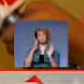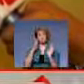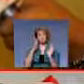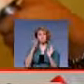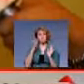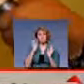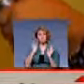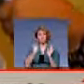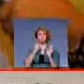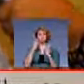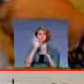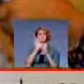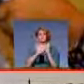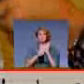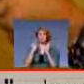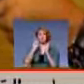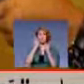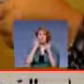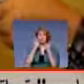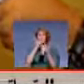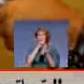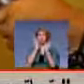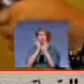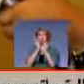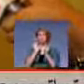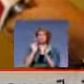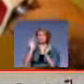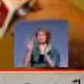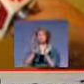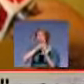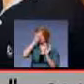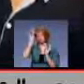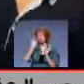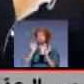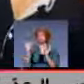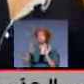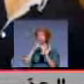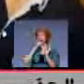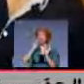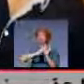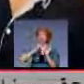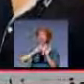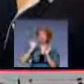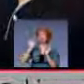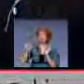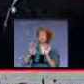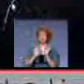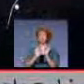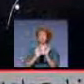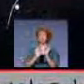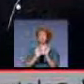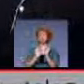الشرع ما يحصننا ويطرد ويذهب عنا هذا الاذى. ان يسال يقول البيت الذي